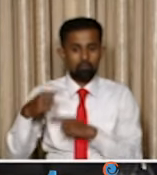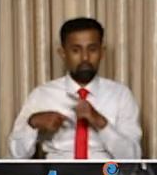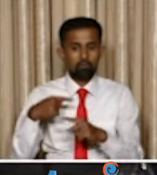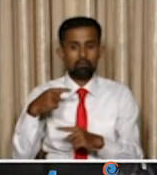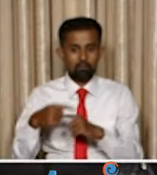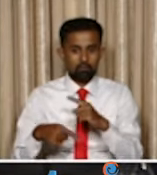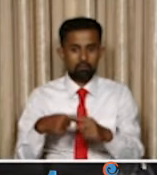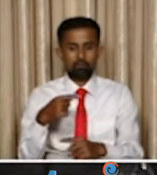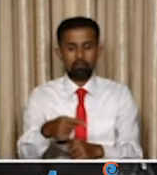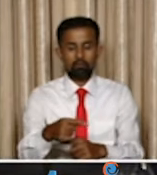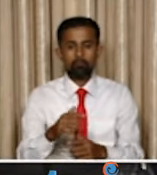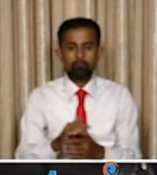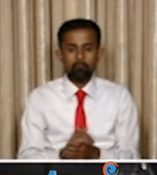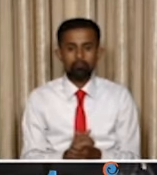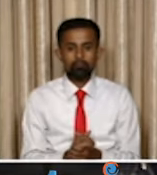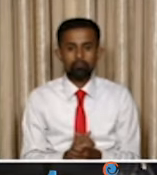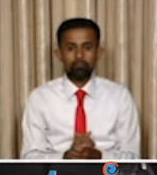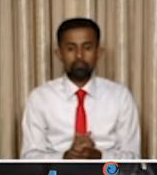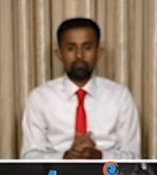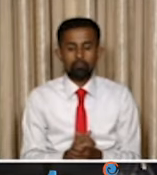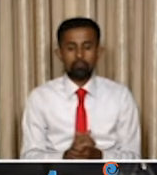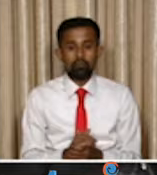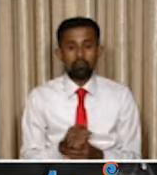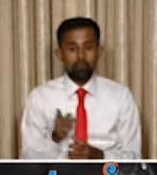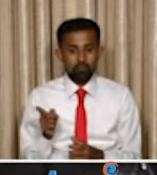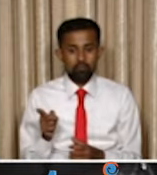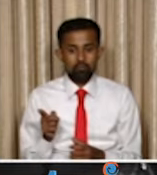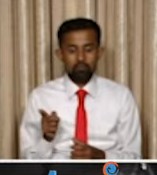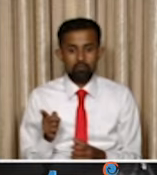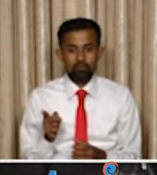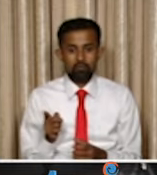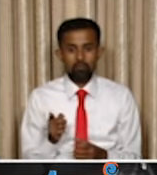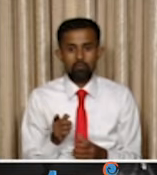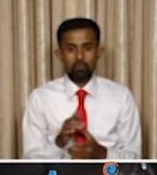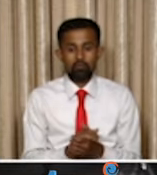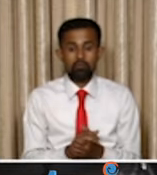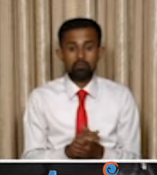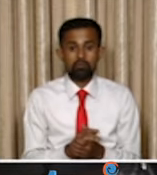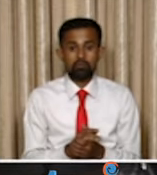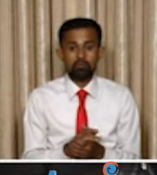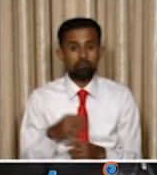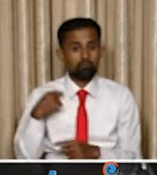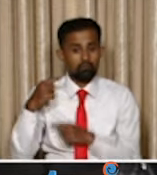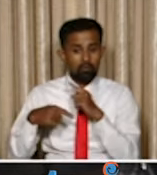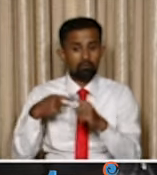ஒற்றி ஆட்சிக்குள் 13 முடக்குவதற்கு எடுக்கின்ற சதிகளுக்கு எதிராக தொடர்ச்சியாக குரல் கொடுத்து